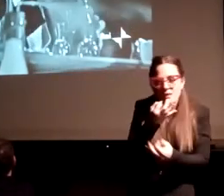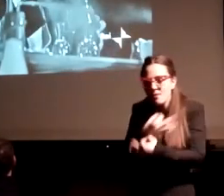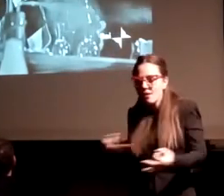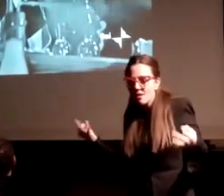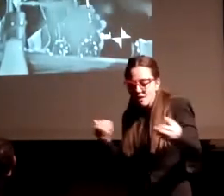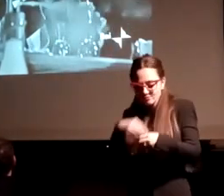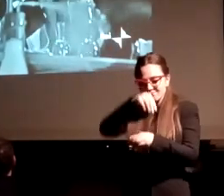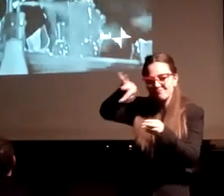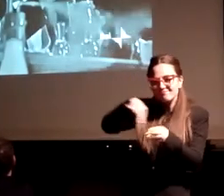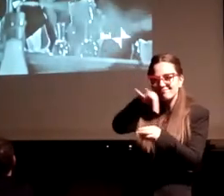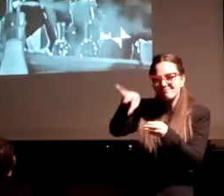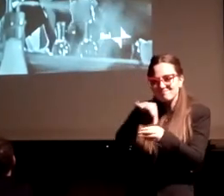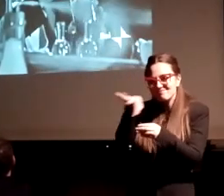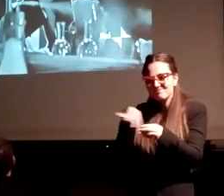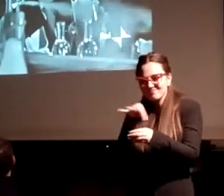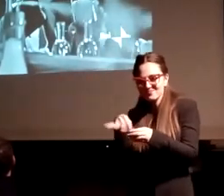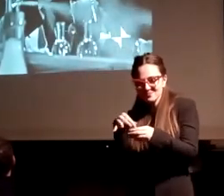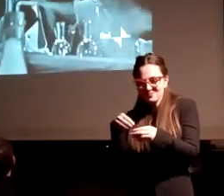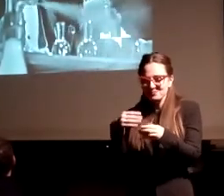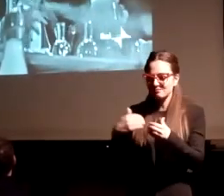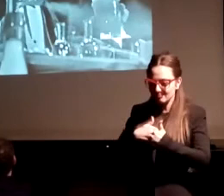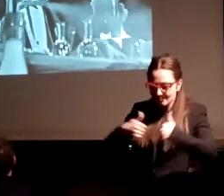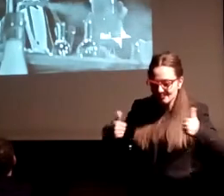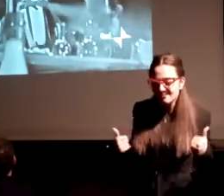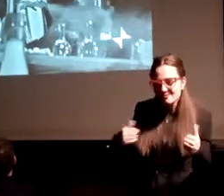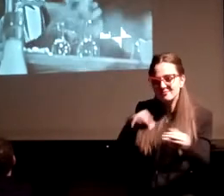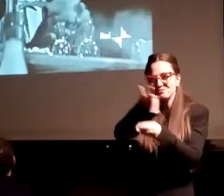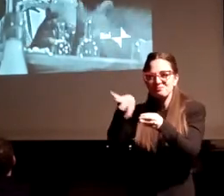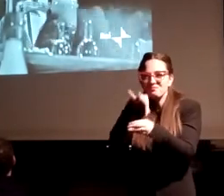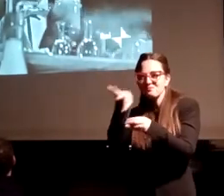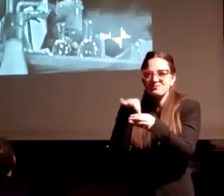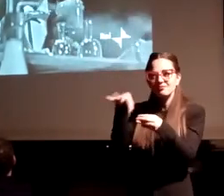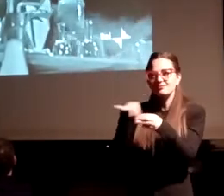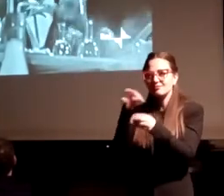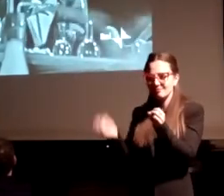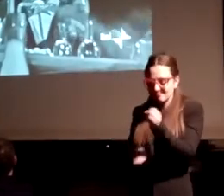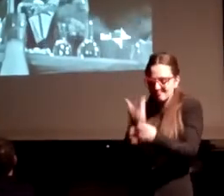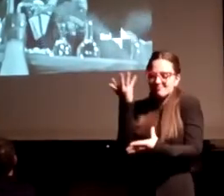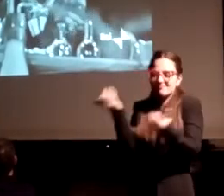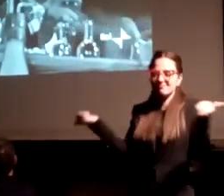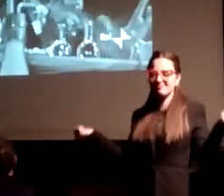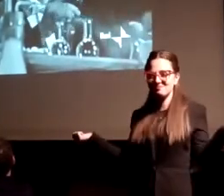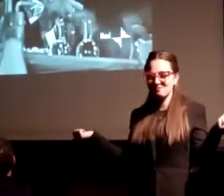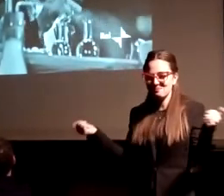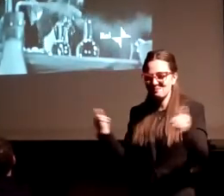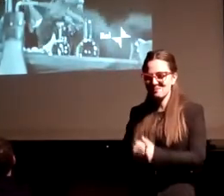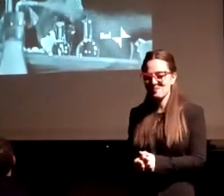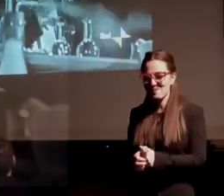stante che jazira e tante che il c a buda che costa esperimento sbalordiscono umanità